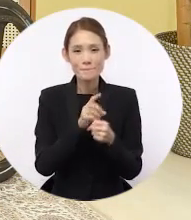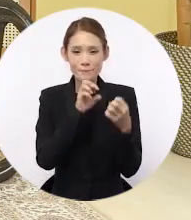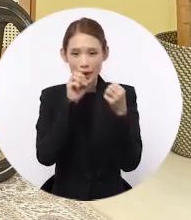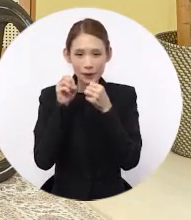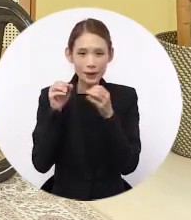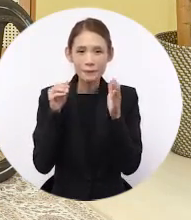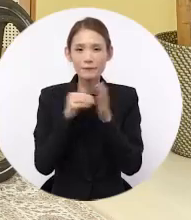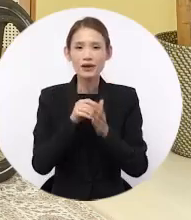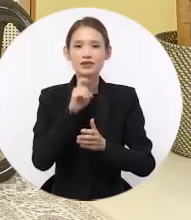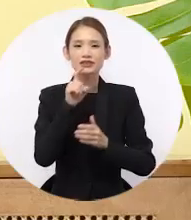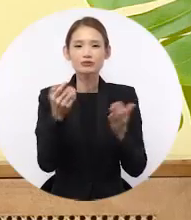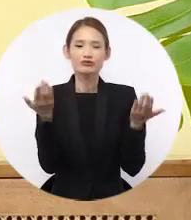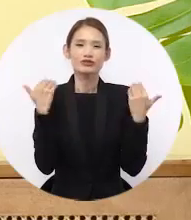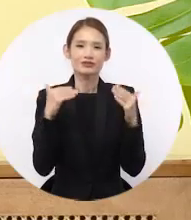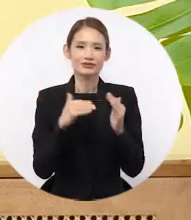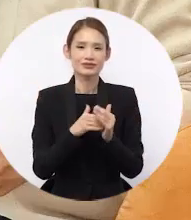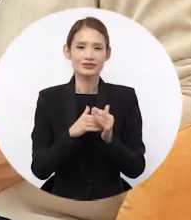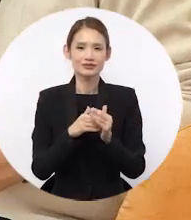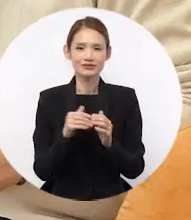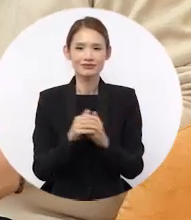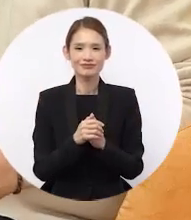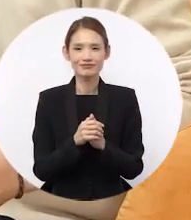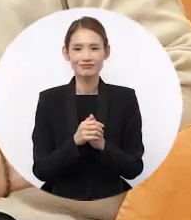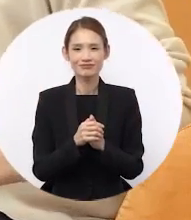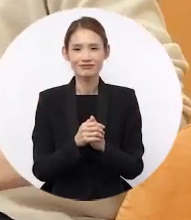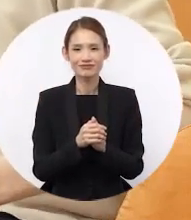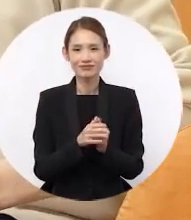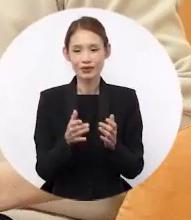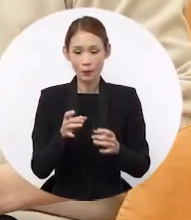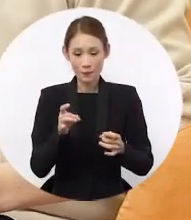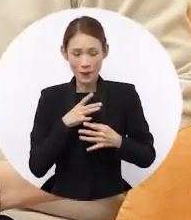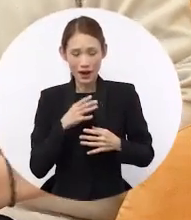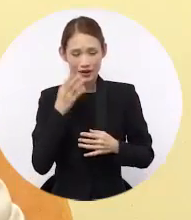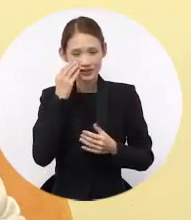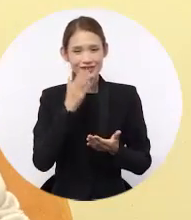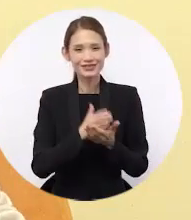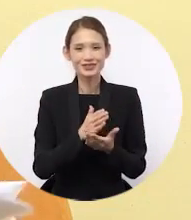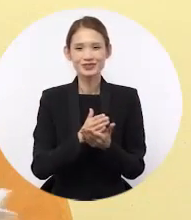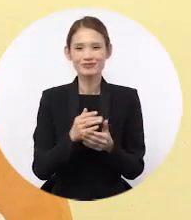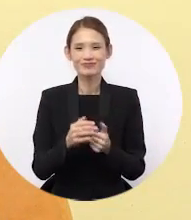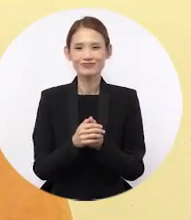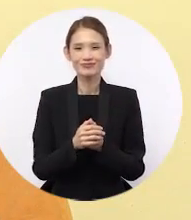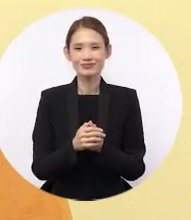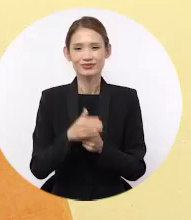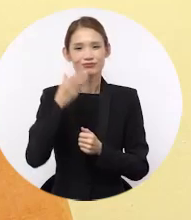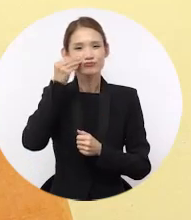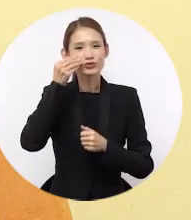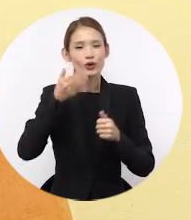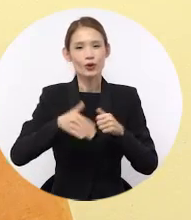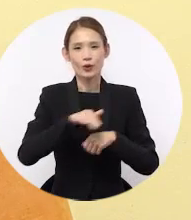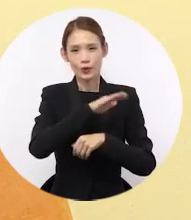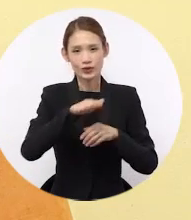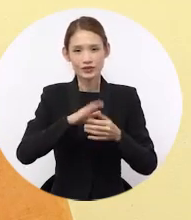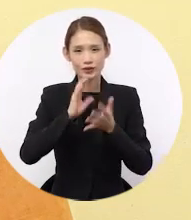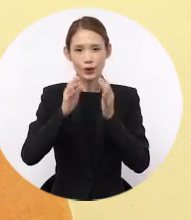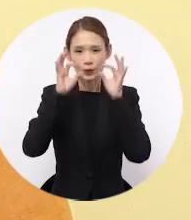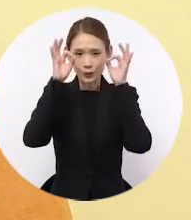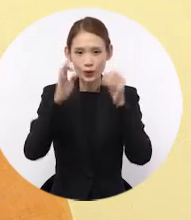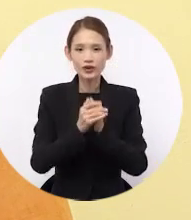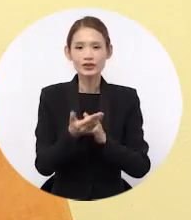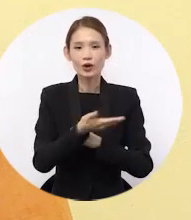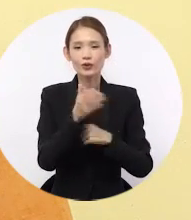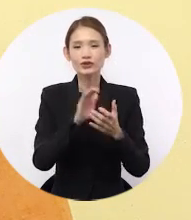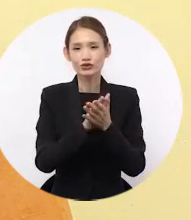하다 보니까 10분이 또 다 지나버렸어요. 부디 오늘 놀란 척하지 마세요. 아, 예. 부디 오늘 토론을 보시고 여러분의